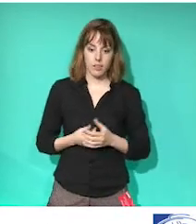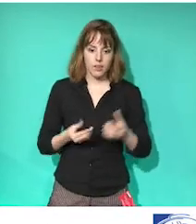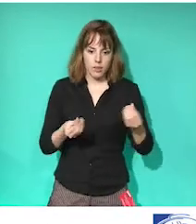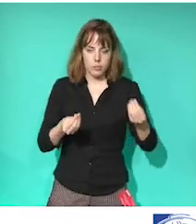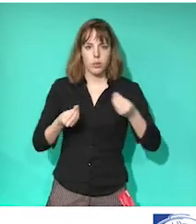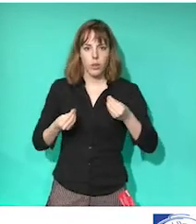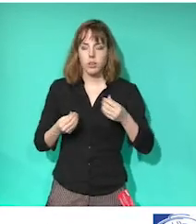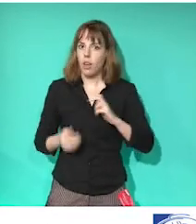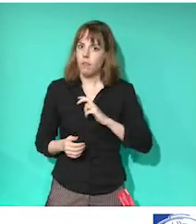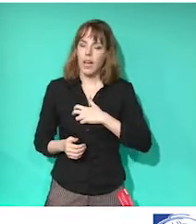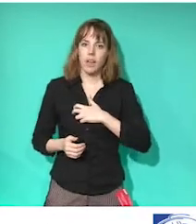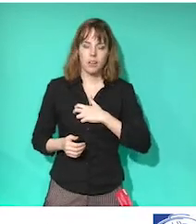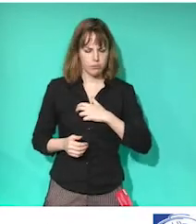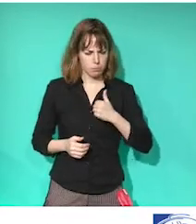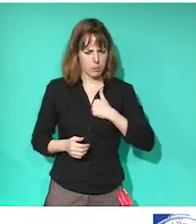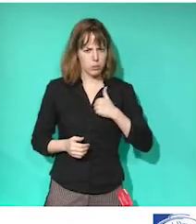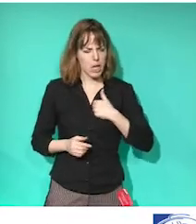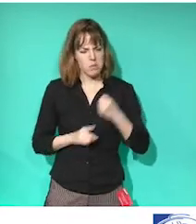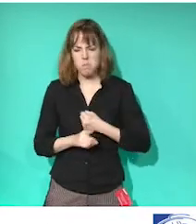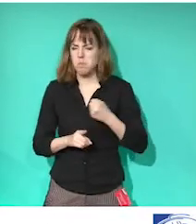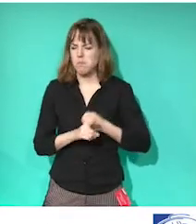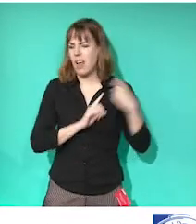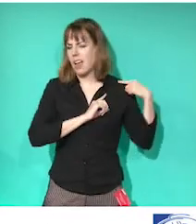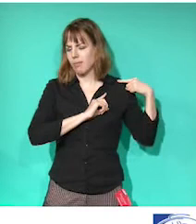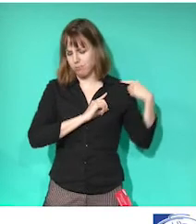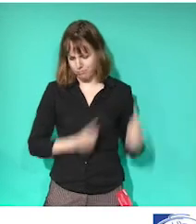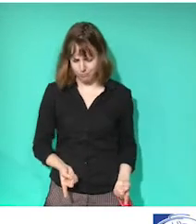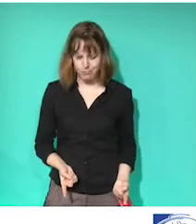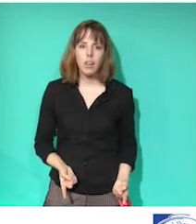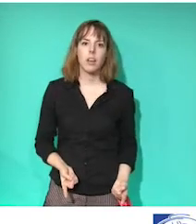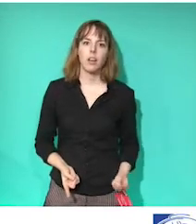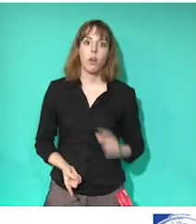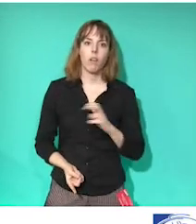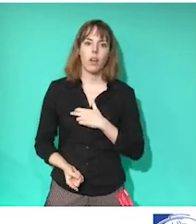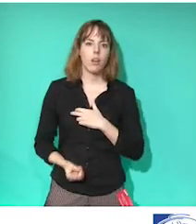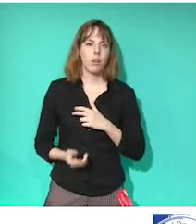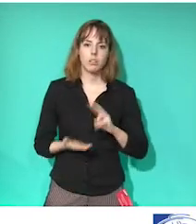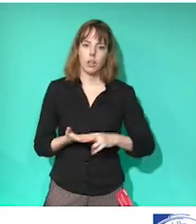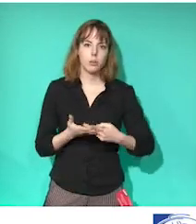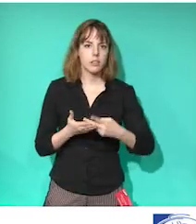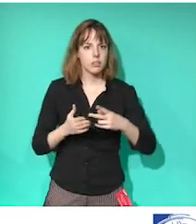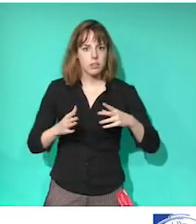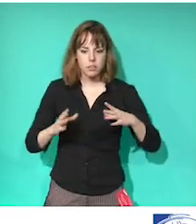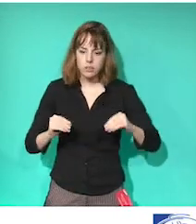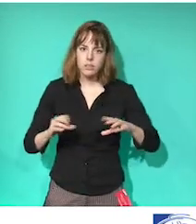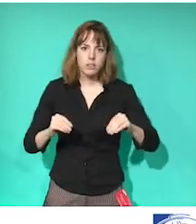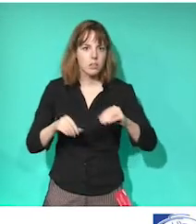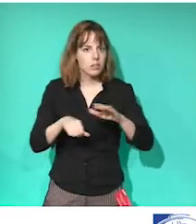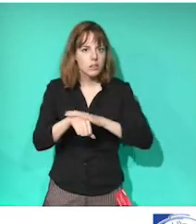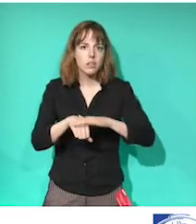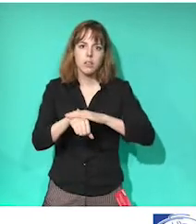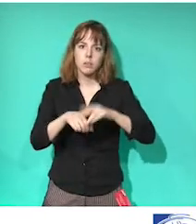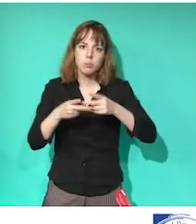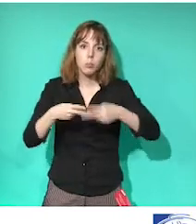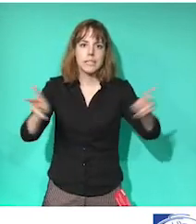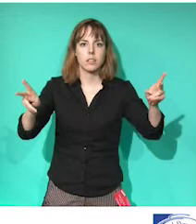transformer mon engagement personnel de toujours en action publique, en politique publique, en